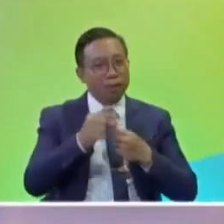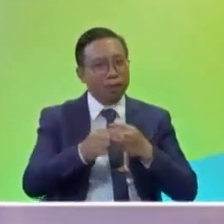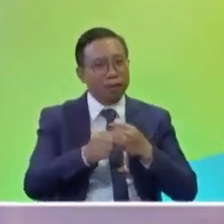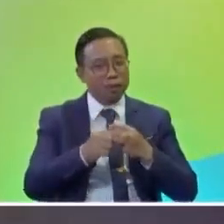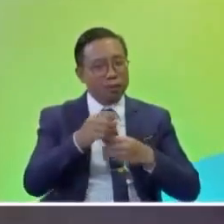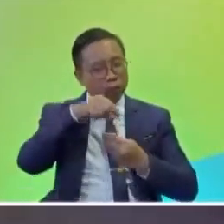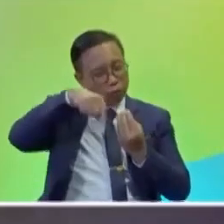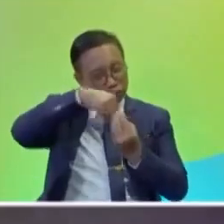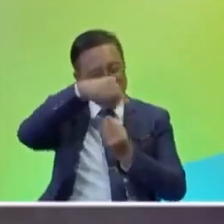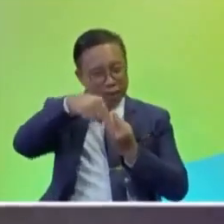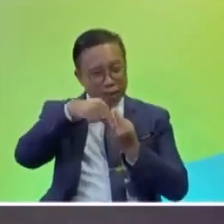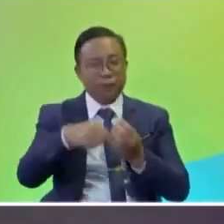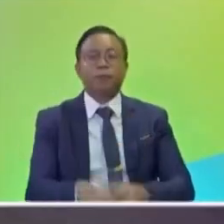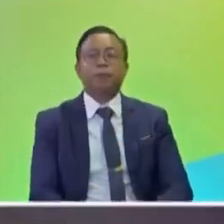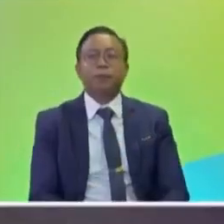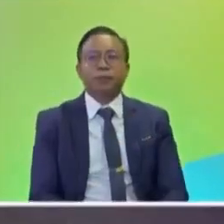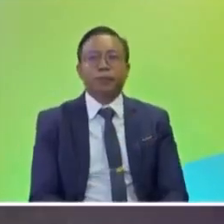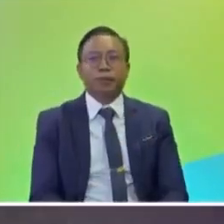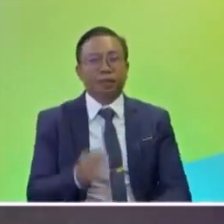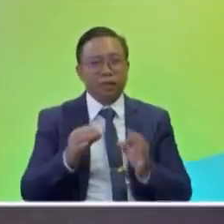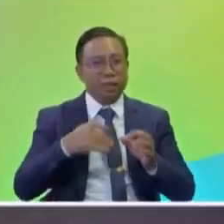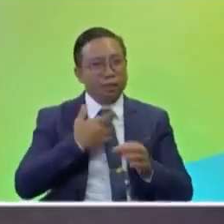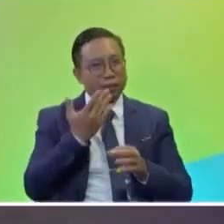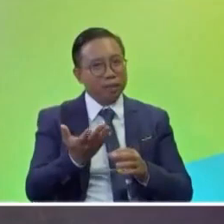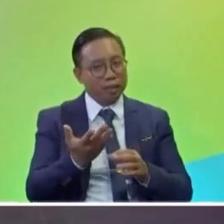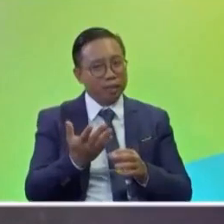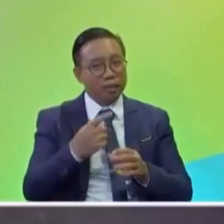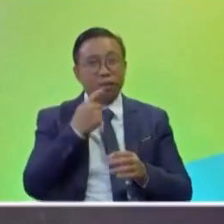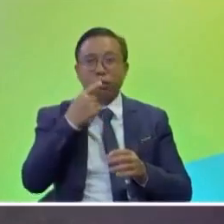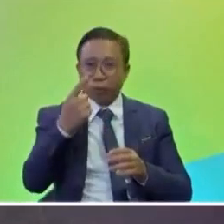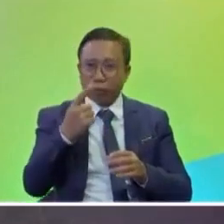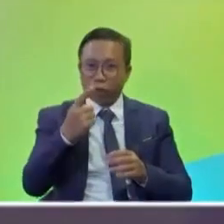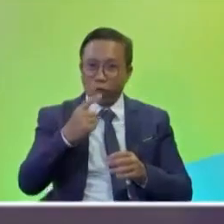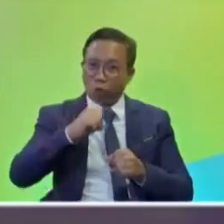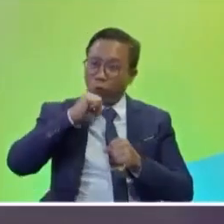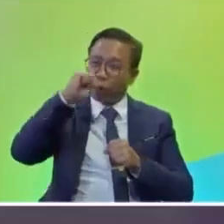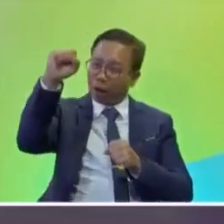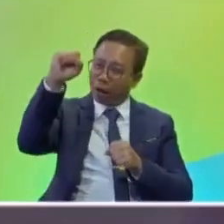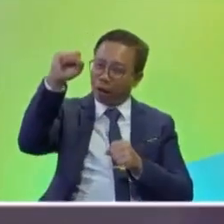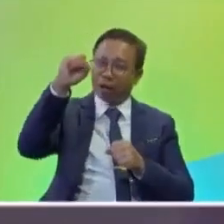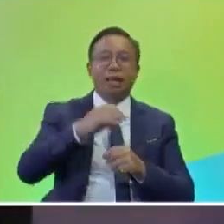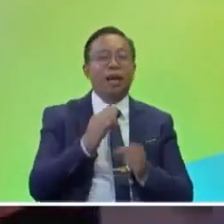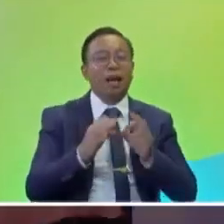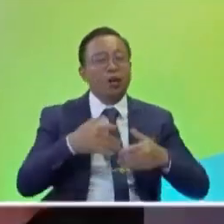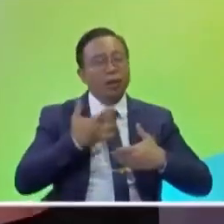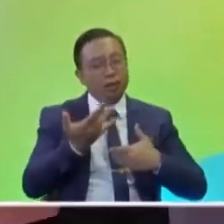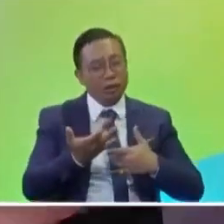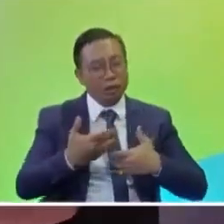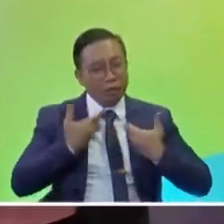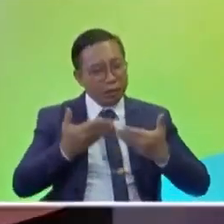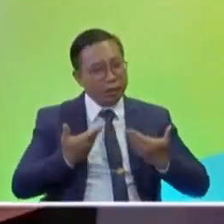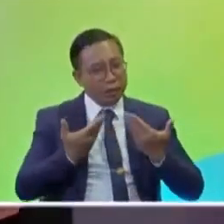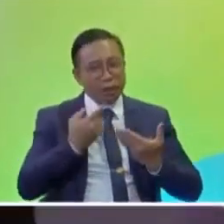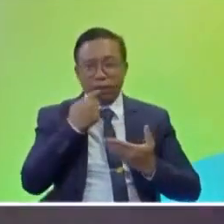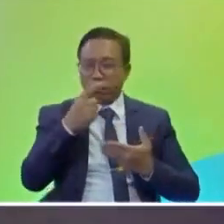gembira pusing-pusing. Kalau rasa gembira sebut hora. Hore. Kalau rasa gembira